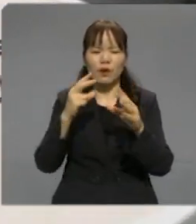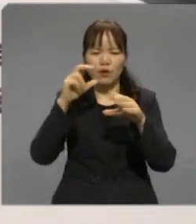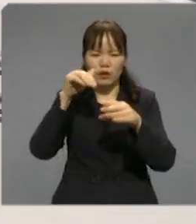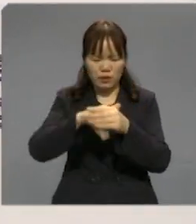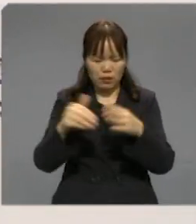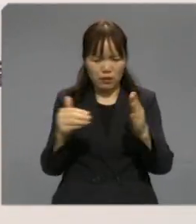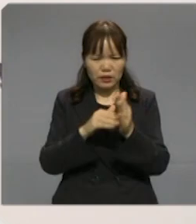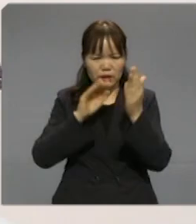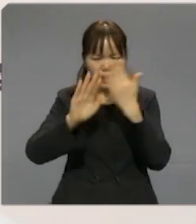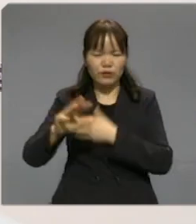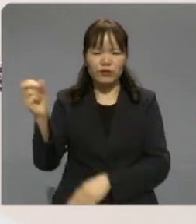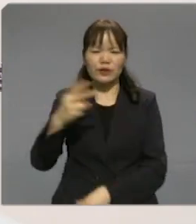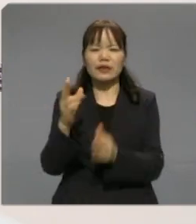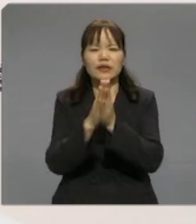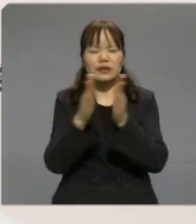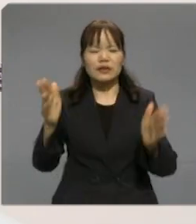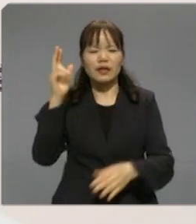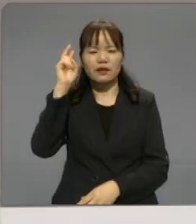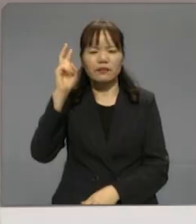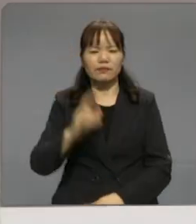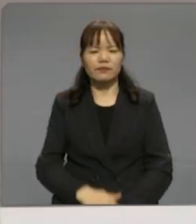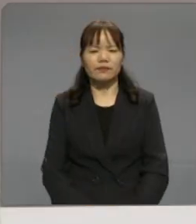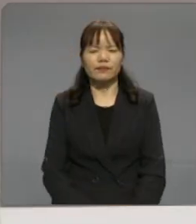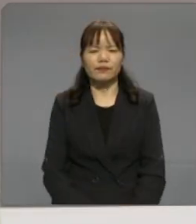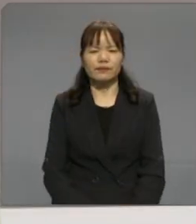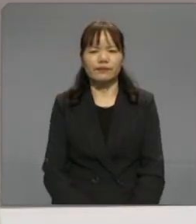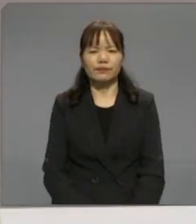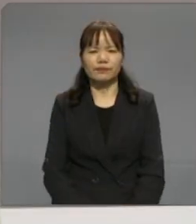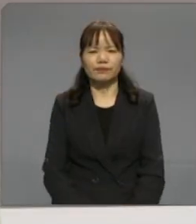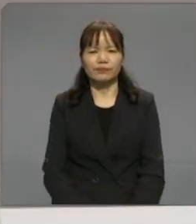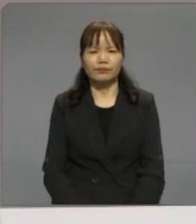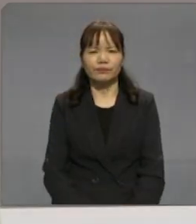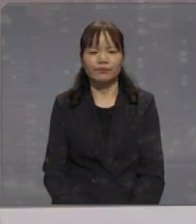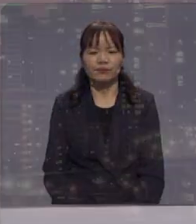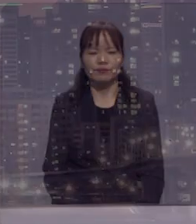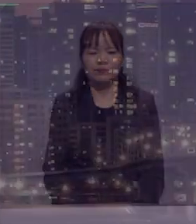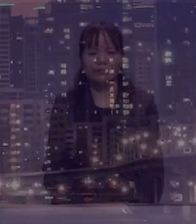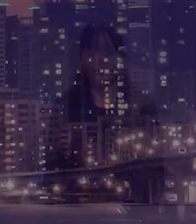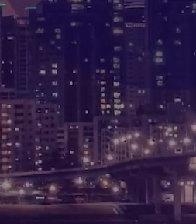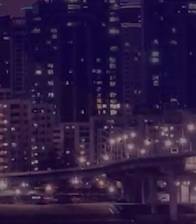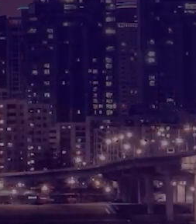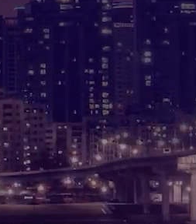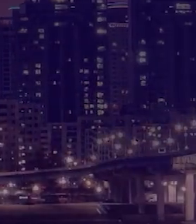총선이 끝나면 다시 재개될 예정입니다. OBS 뉴스 김용재입니다.